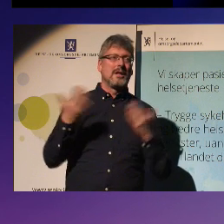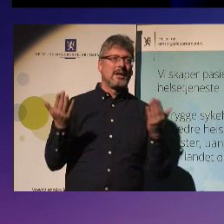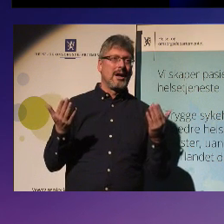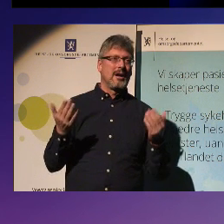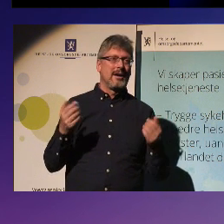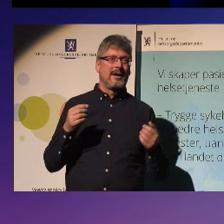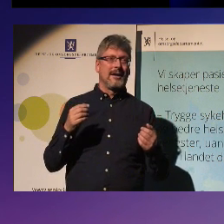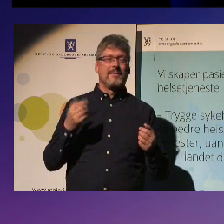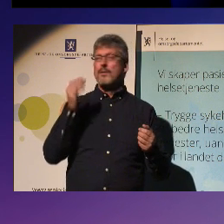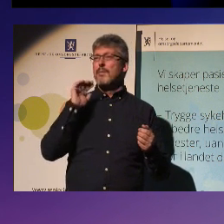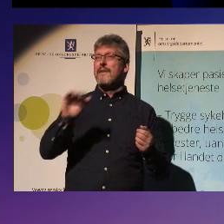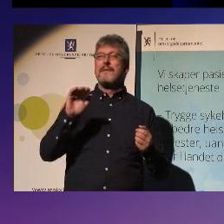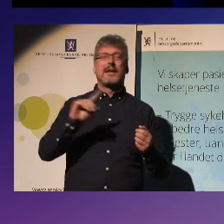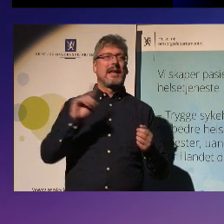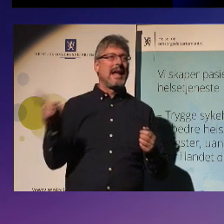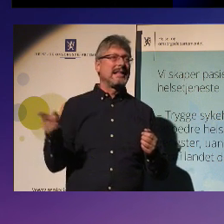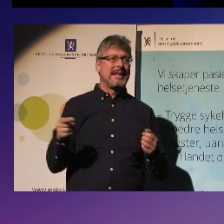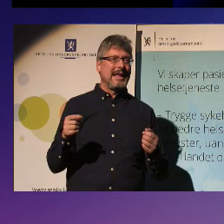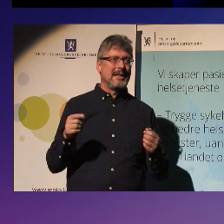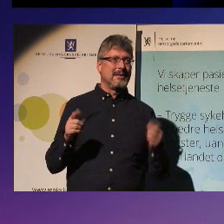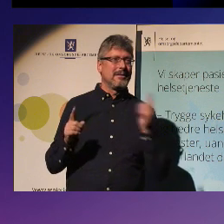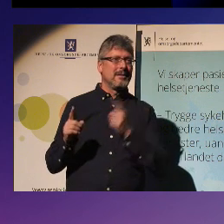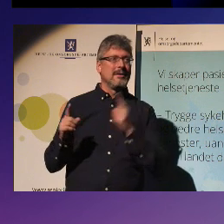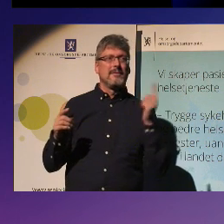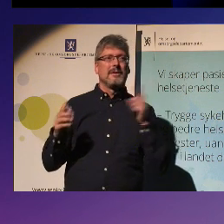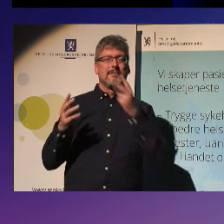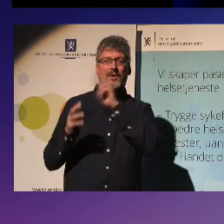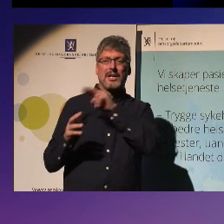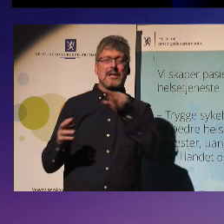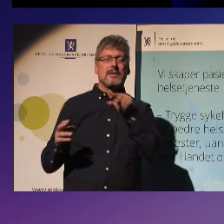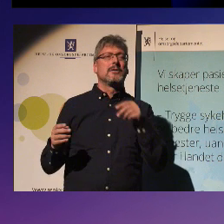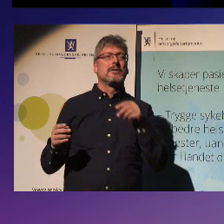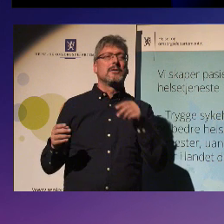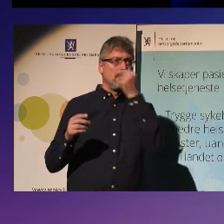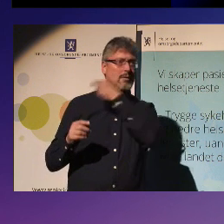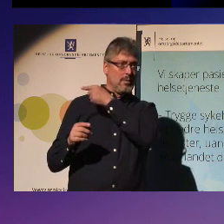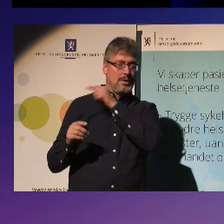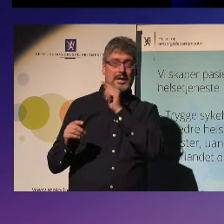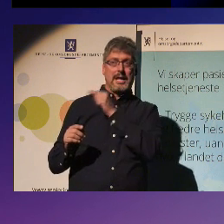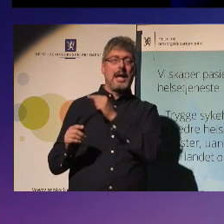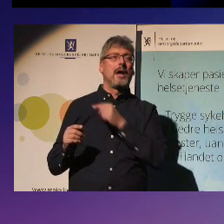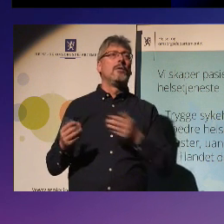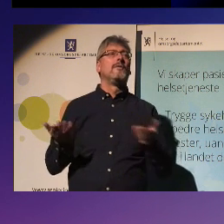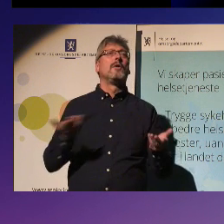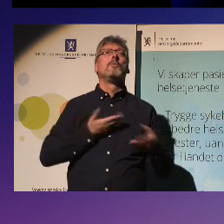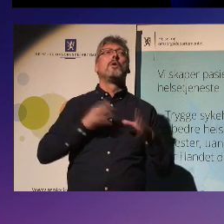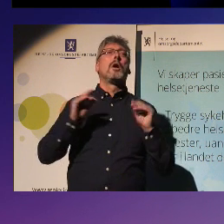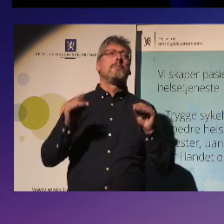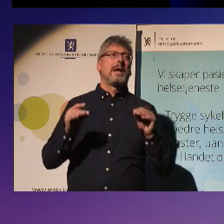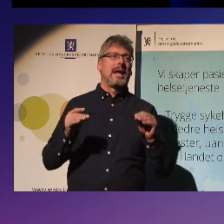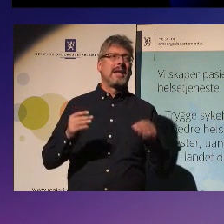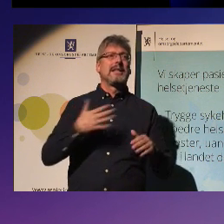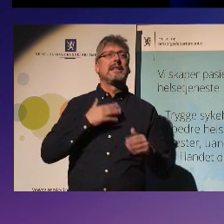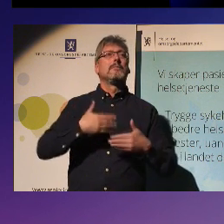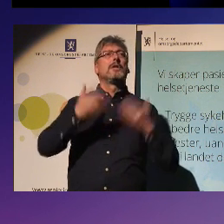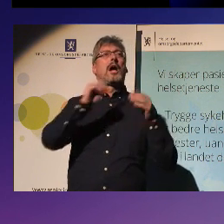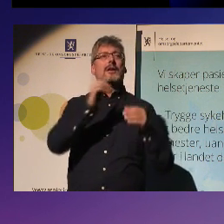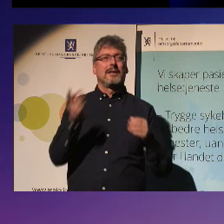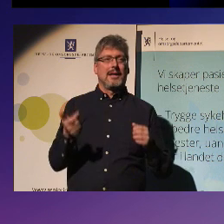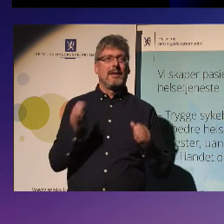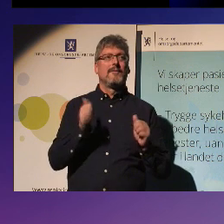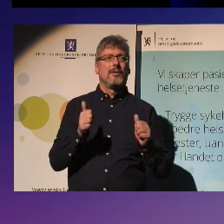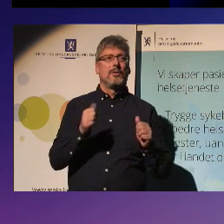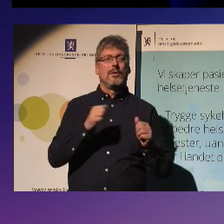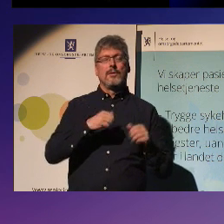tiden. Da prøvde hun det der, og hun fikk egentlig et mye bedre liv på dagtid, for hun var mye mer